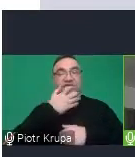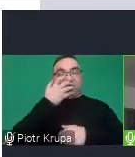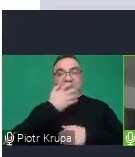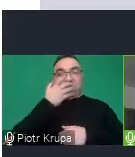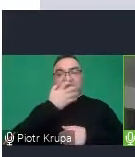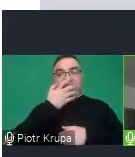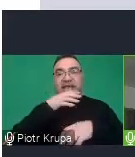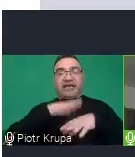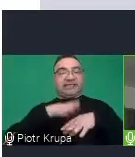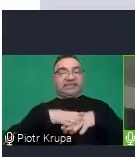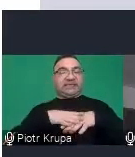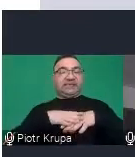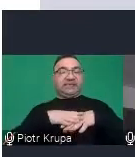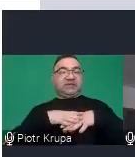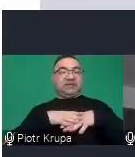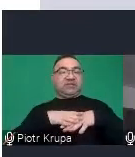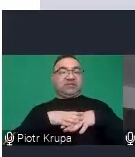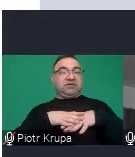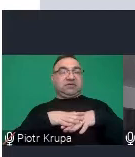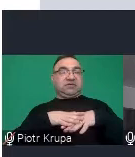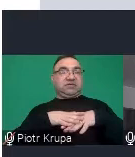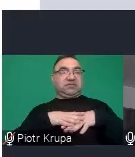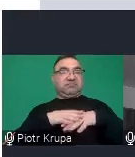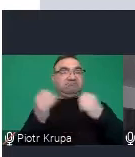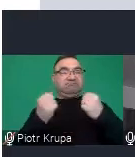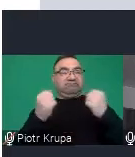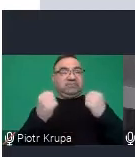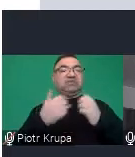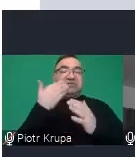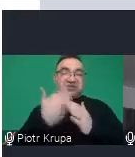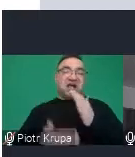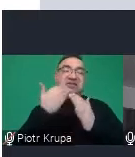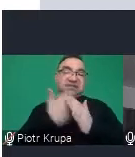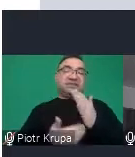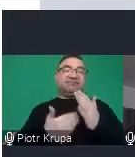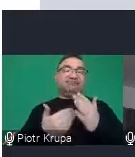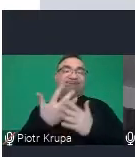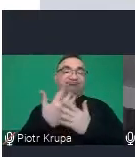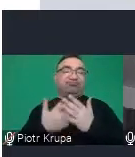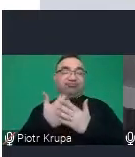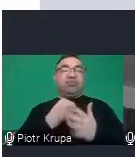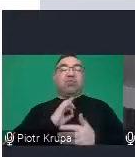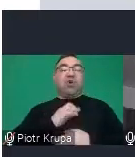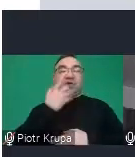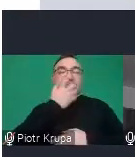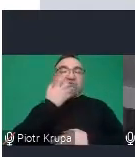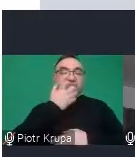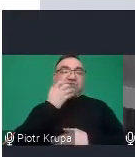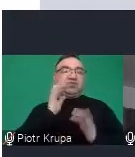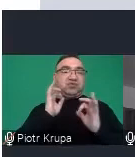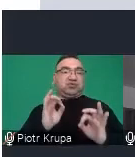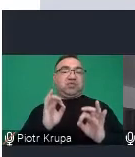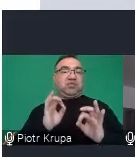wszystkim systemy wysokoparametrowe, takie straty posiadają. Nasz system ciepłowniczy pomimo